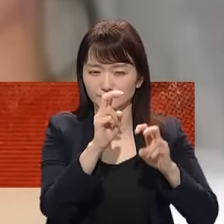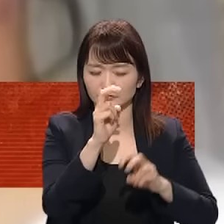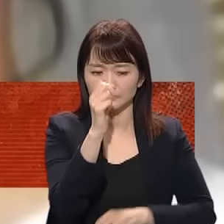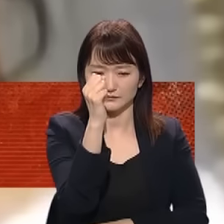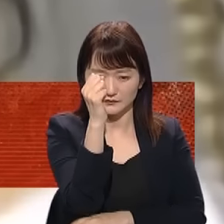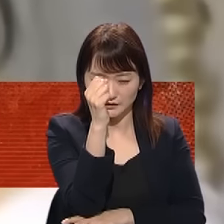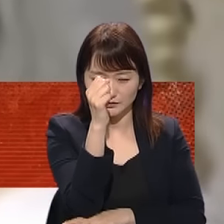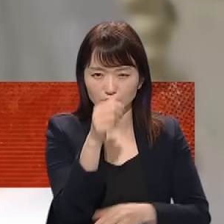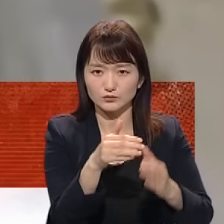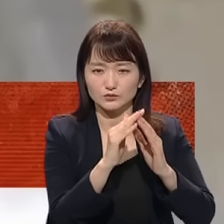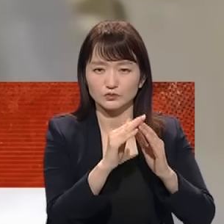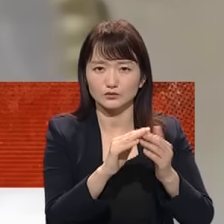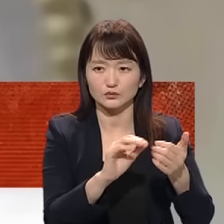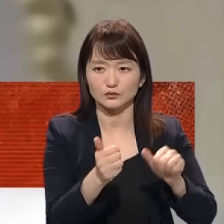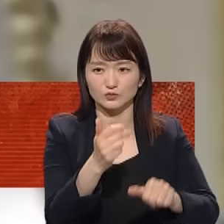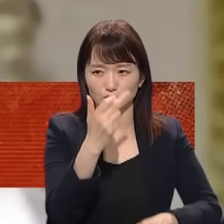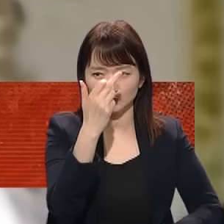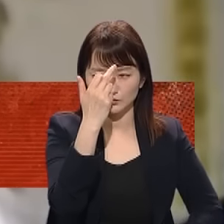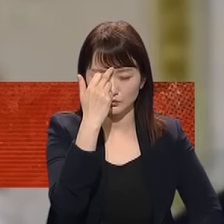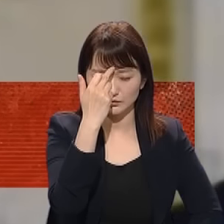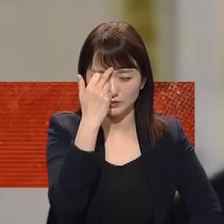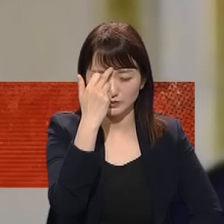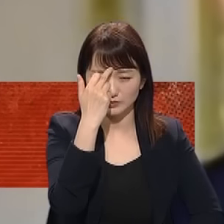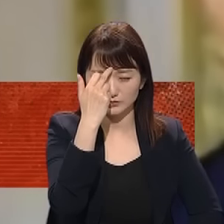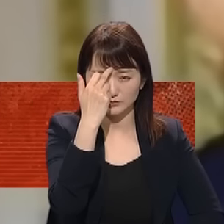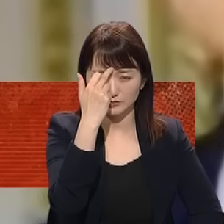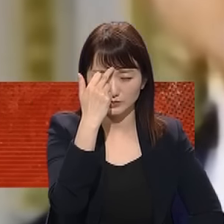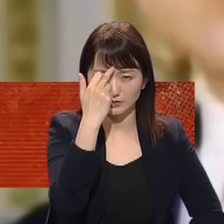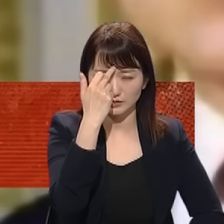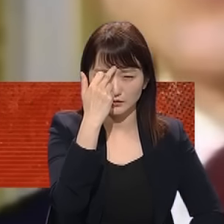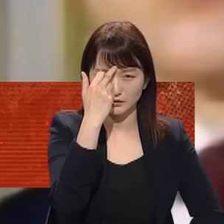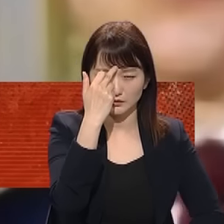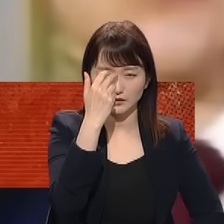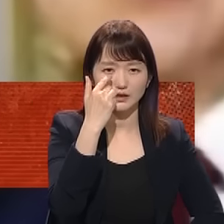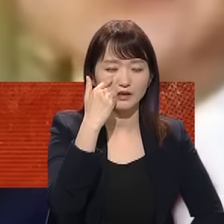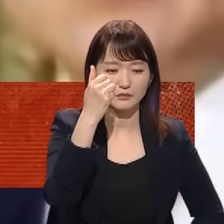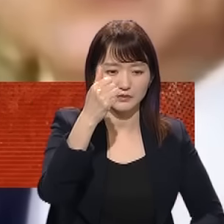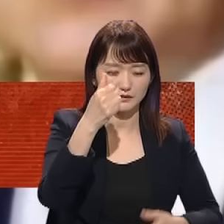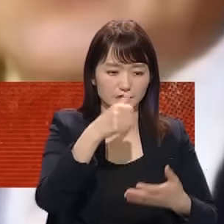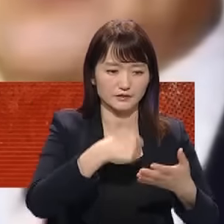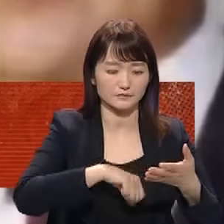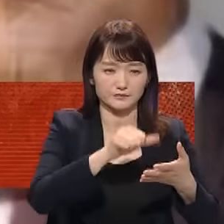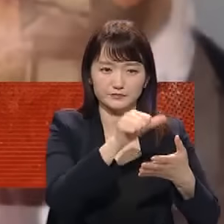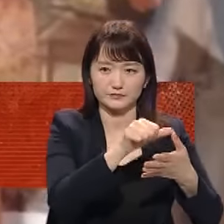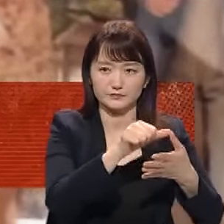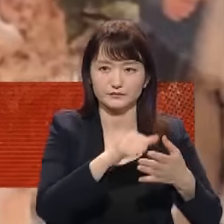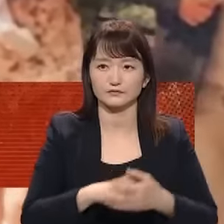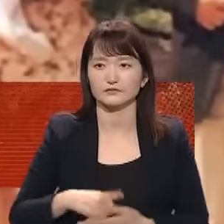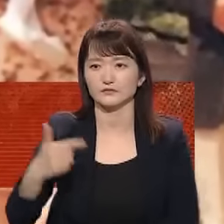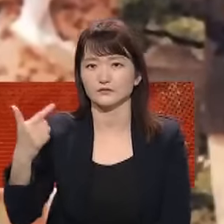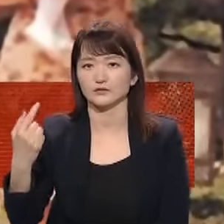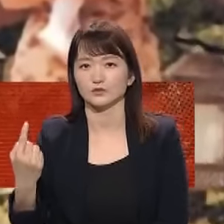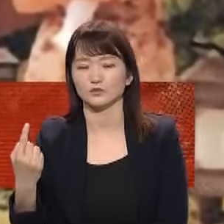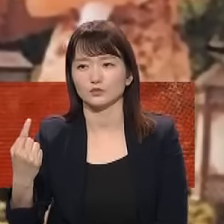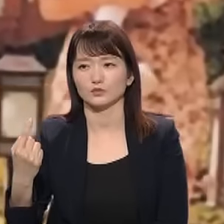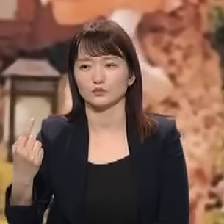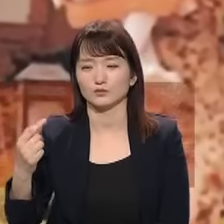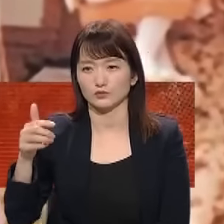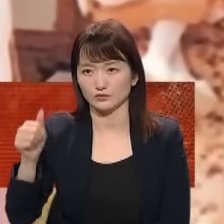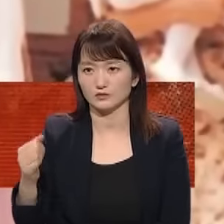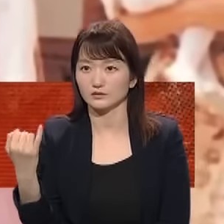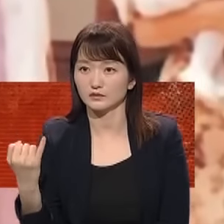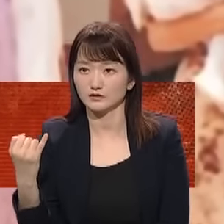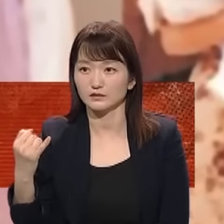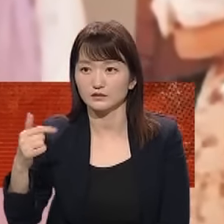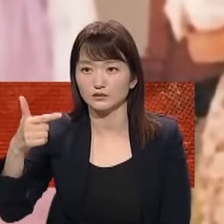고 최종현 회장의 장남입니다. 그리고 이제 노소영 관장은 노태우 전 대통령의 딸이었죠. 그래서 이 두 사람이